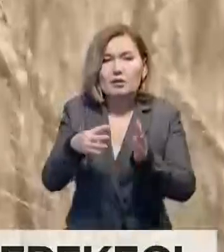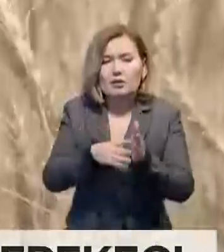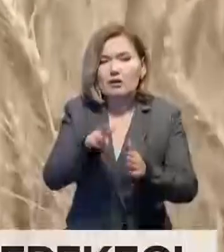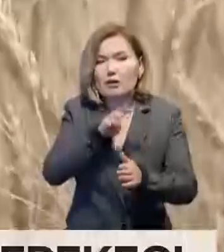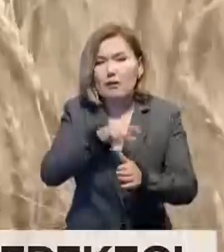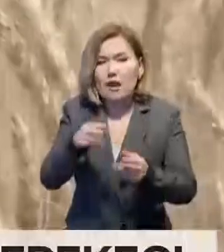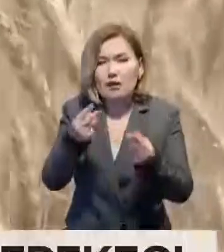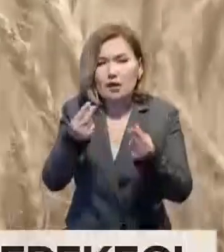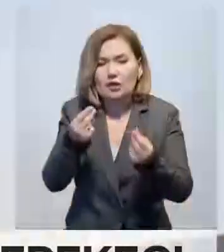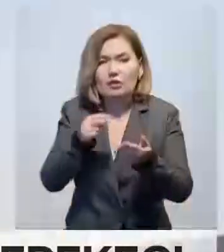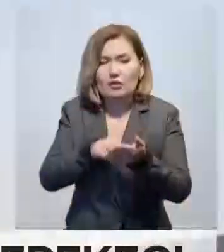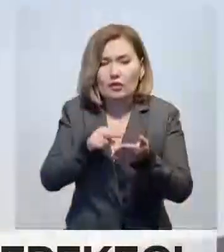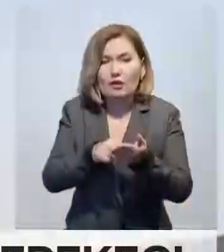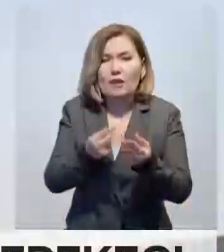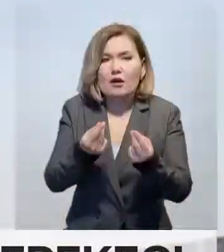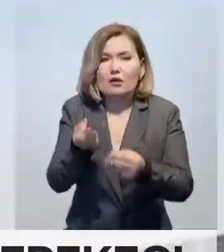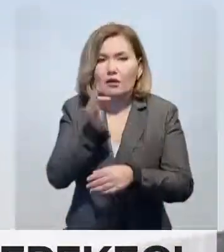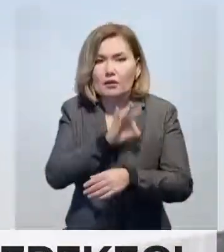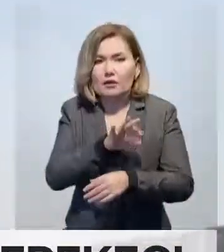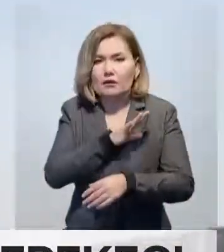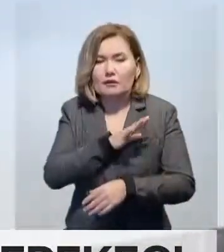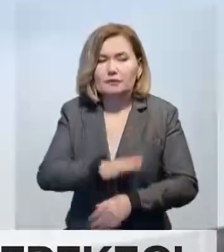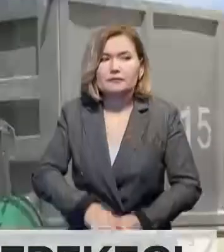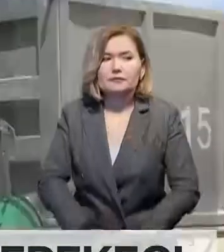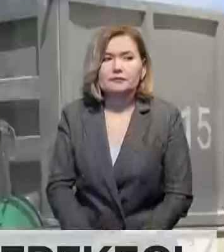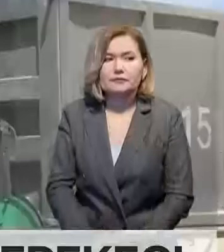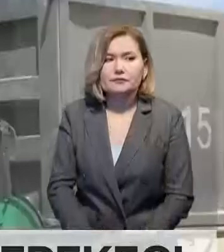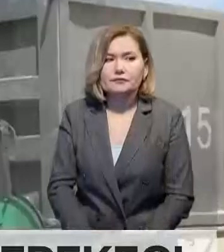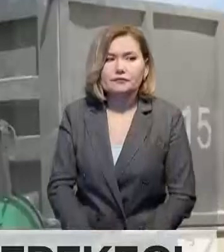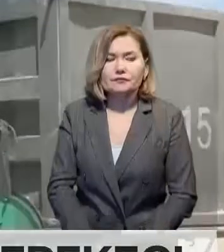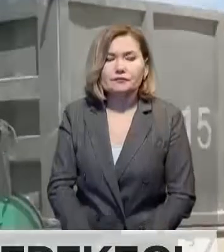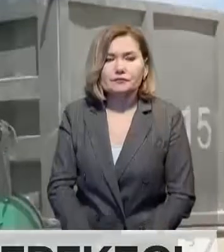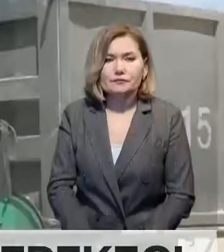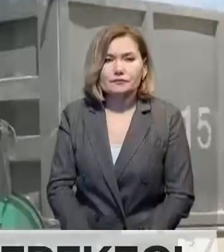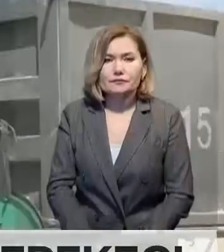миллиард теңгенің өнімін өндірді. Жандос Жұмабек, Қуаныш Әбуов, хабар 24, Түркістан облысы.